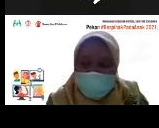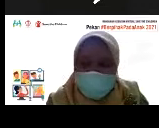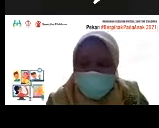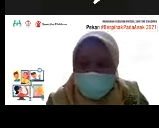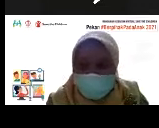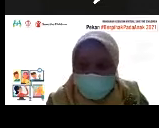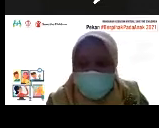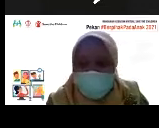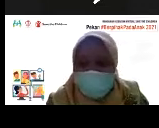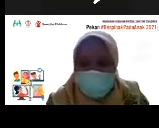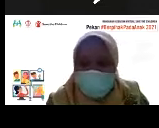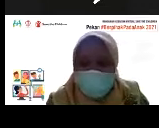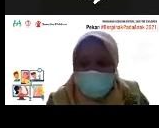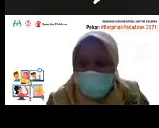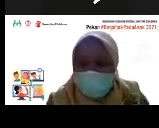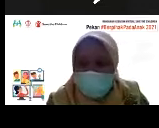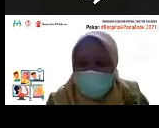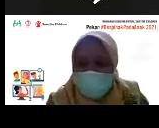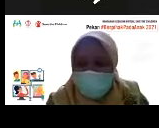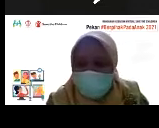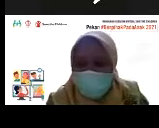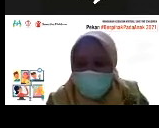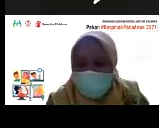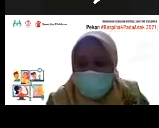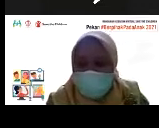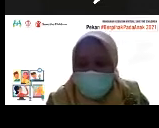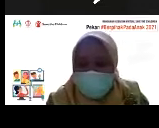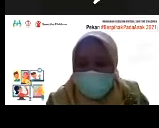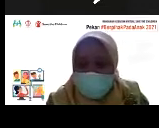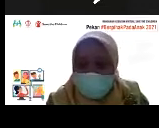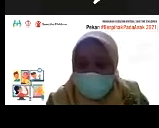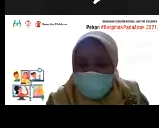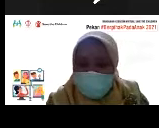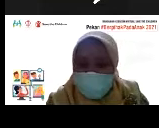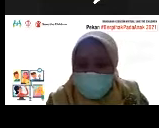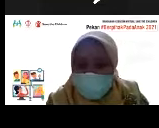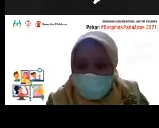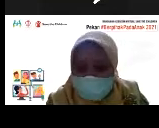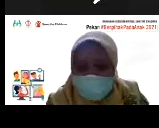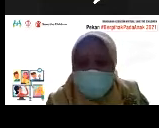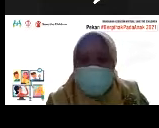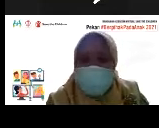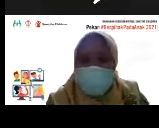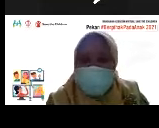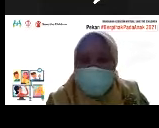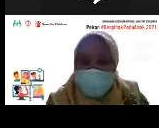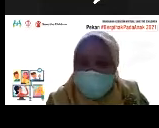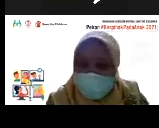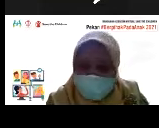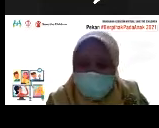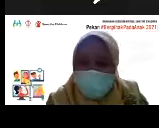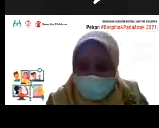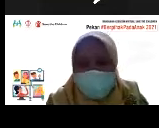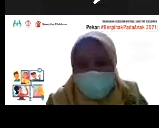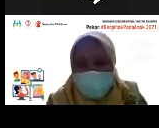kemarin ketika pendampingan itu betul-betul kita harus mengatur waktu sehingga kegiatan puskesmas tetap berjalan,